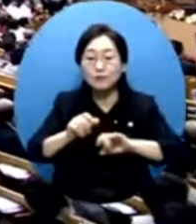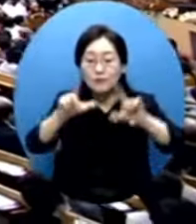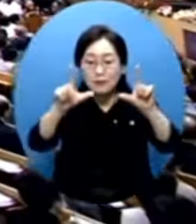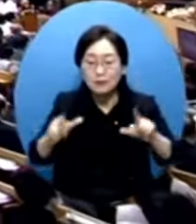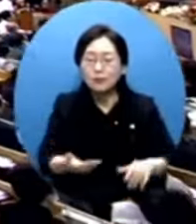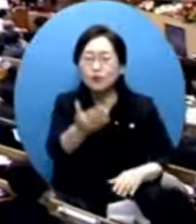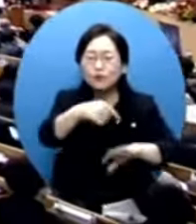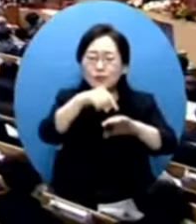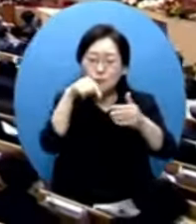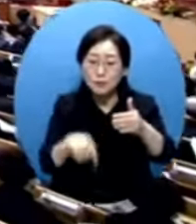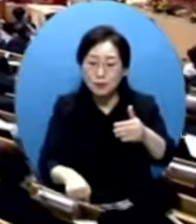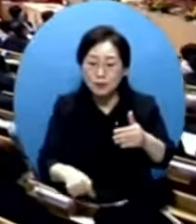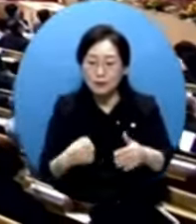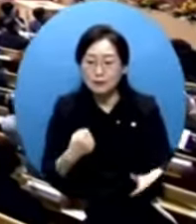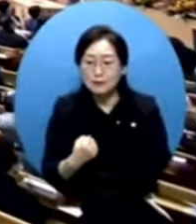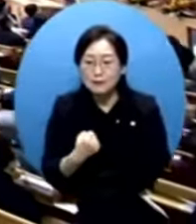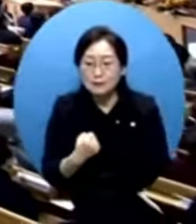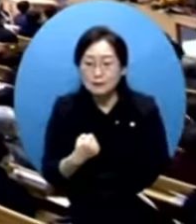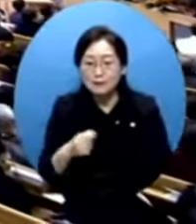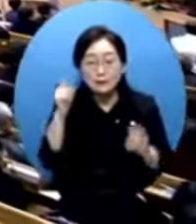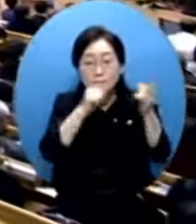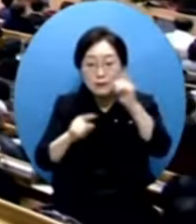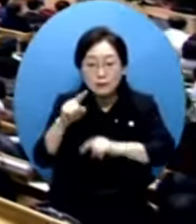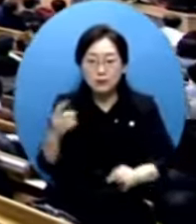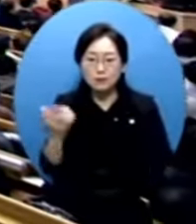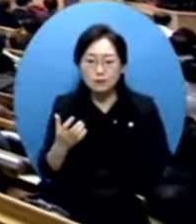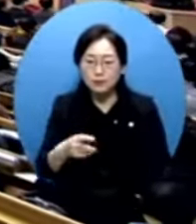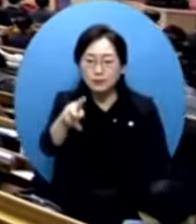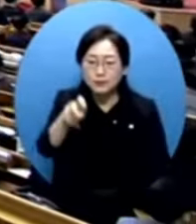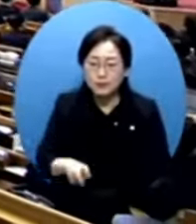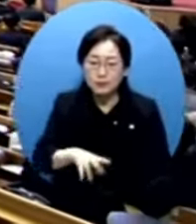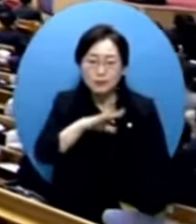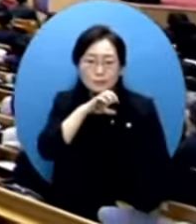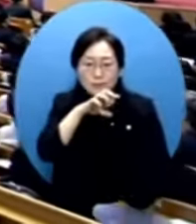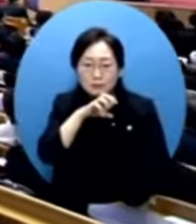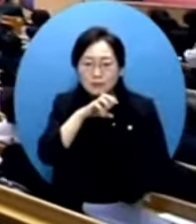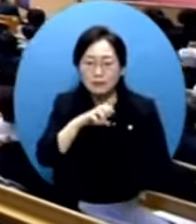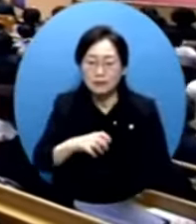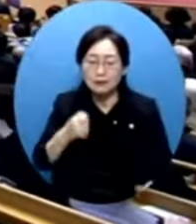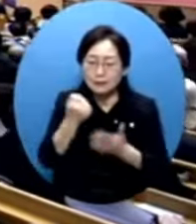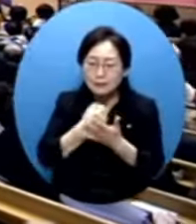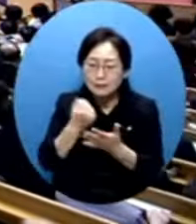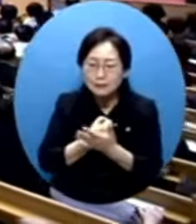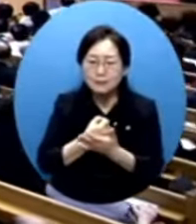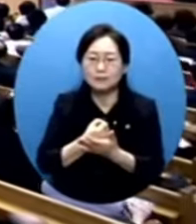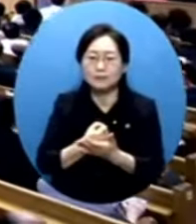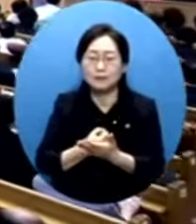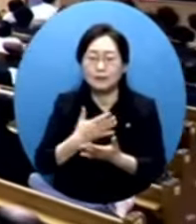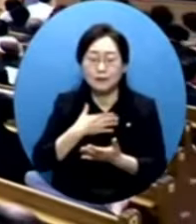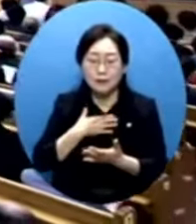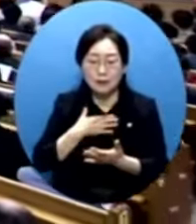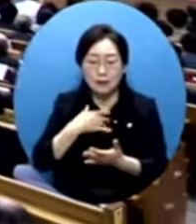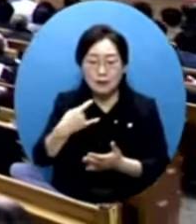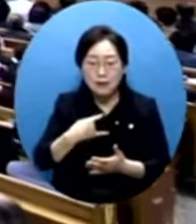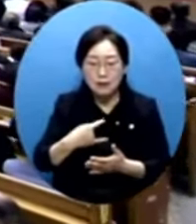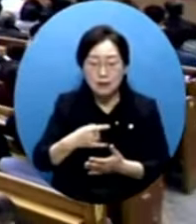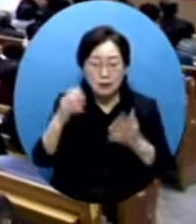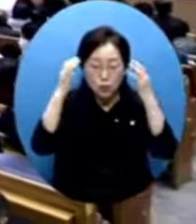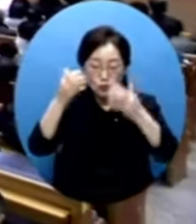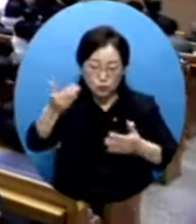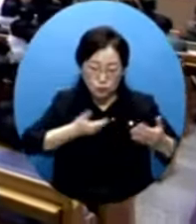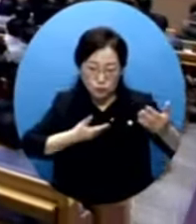우리 마음속에 응원하진 상처 아픔 미움 원망 섭섭함 나에게 고통을 준 분에